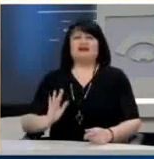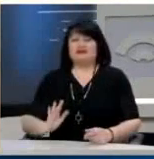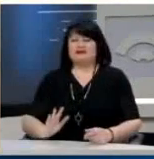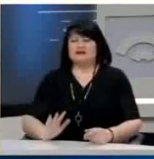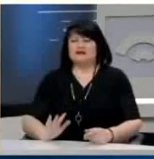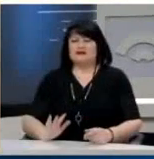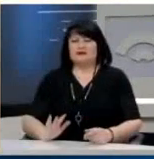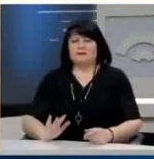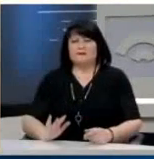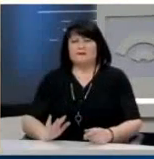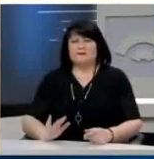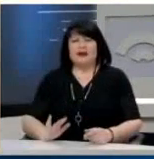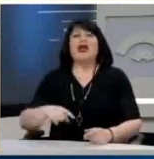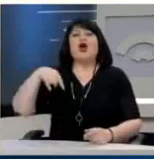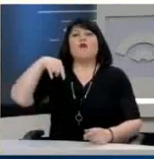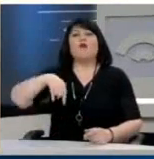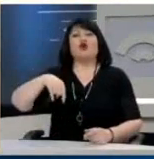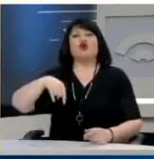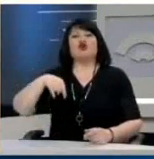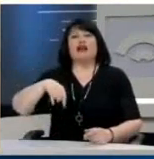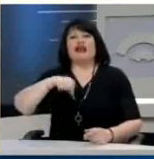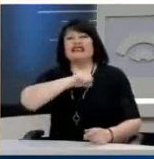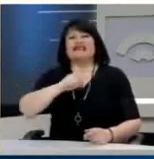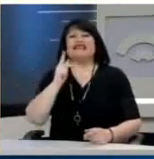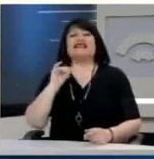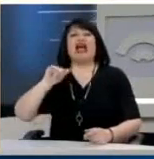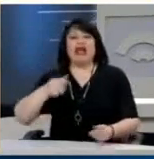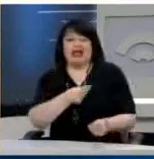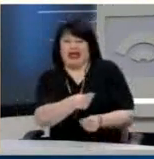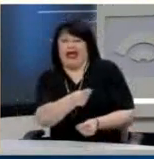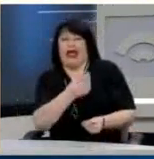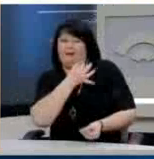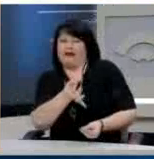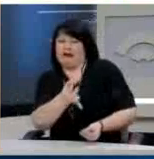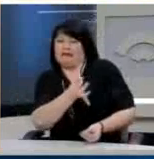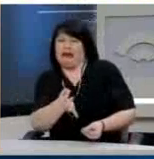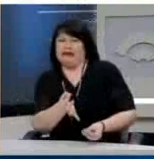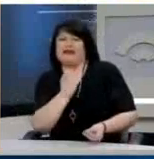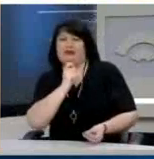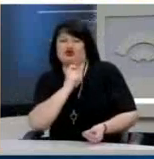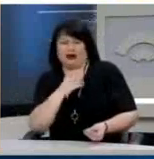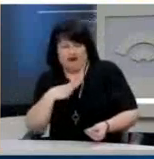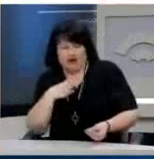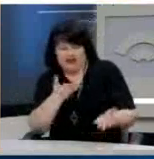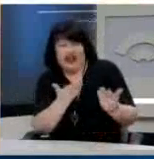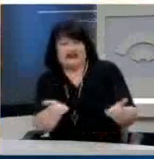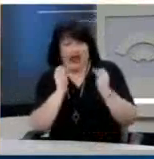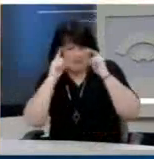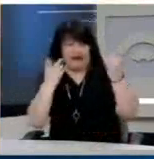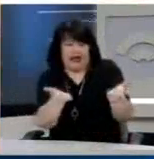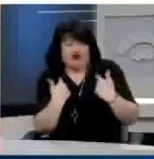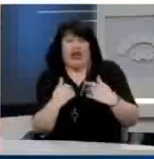ως moderator τον κύριο Πορτοσάλτε, να σας δίνει σκονάκια? Να τον βάλουμε, όποιον θέλετε να βάλουμε. Ελάτε επιτέλους να